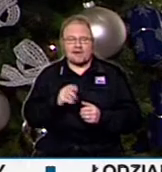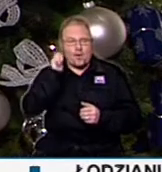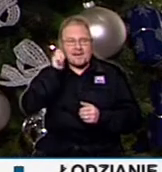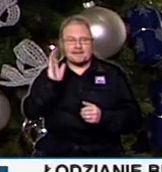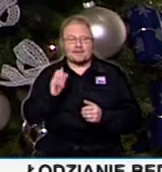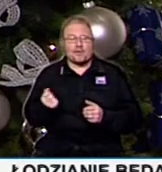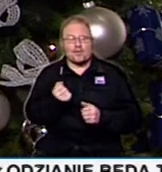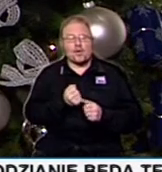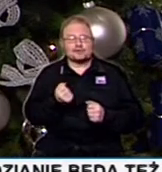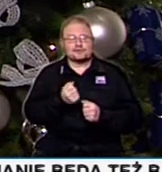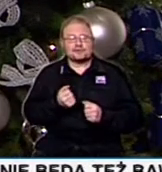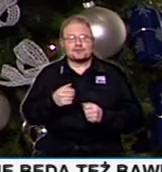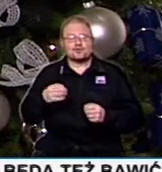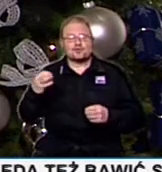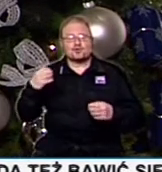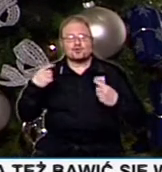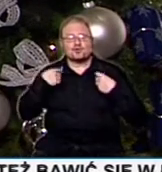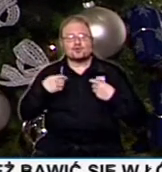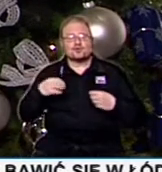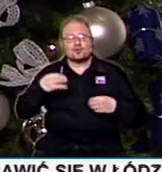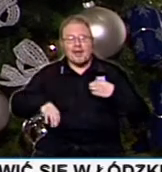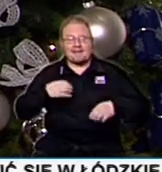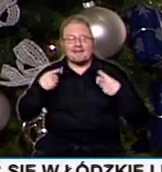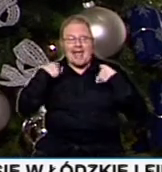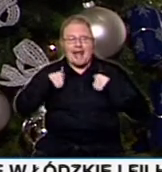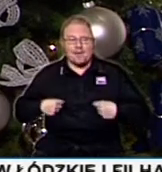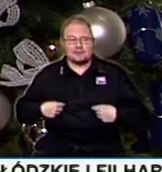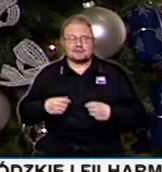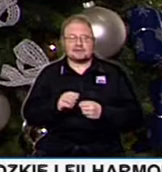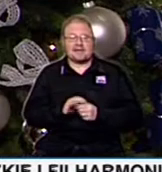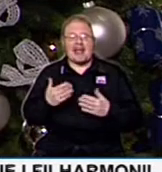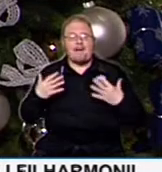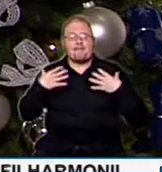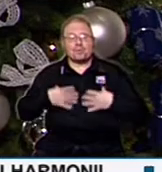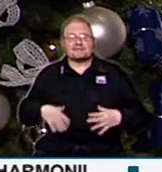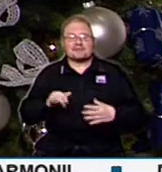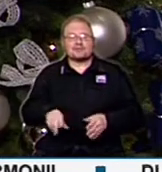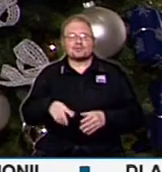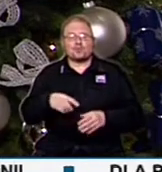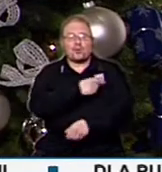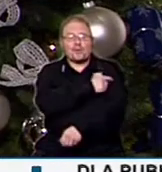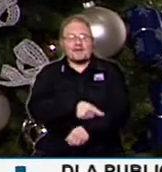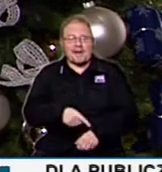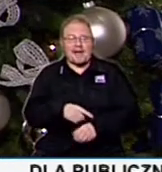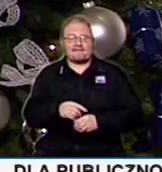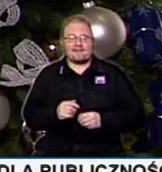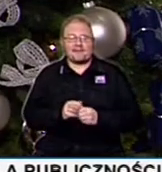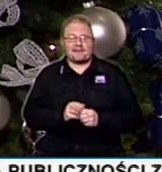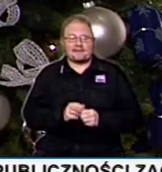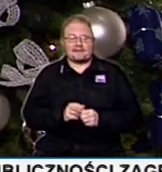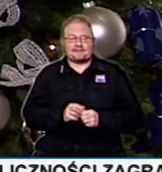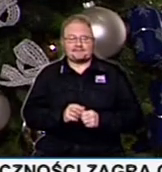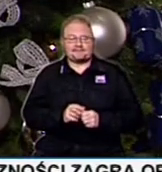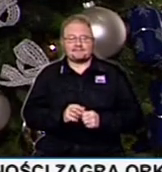kobiety będą nosić sukienki na ramionczka nakładane na bluzki z długim rękawem. I to jest dość gorący trend, więc myślę, że dużo pań się na